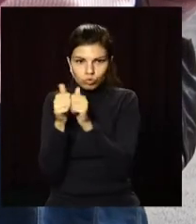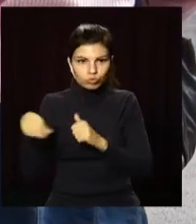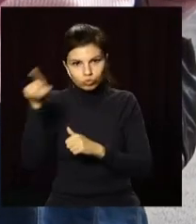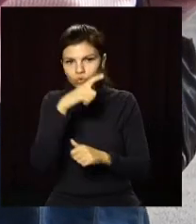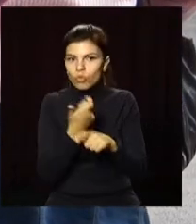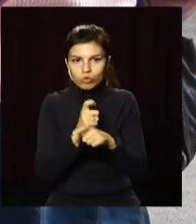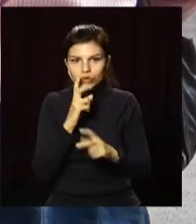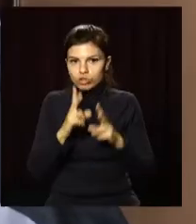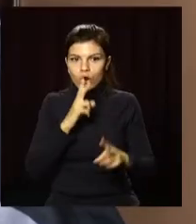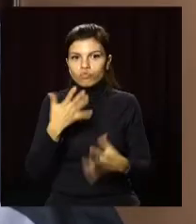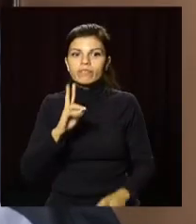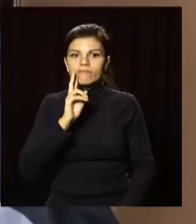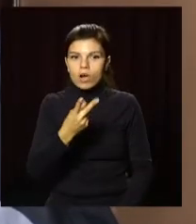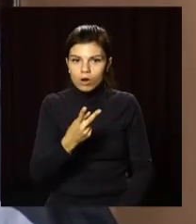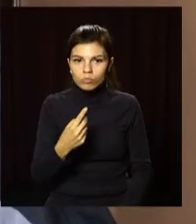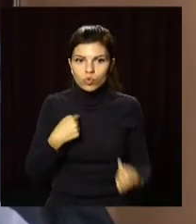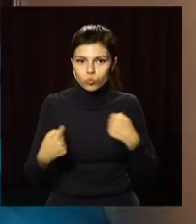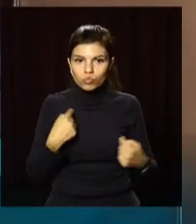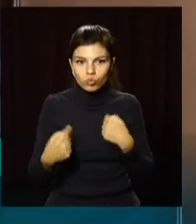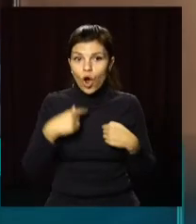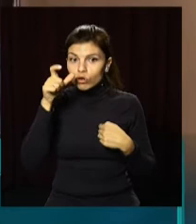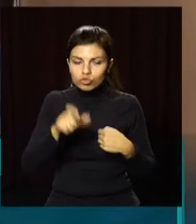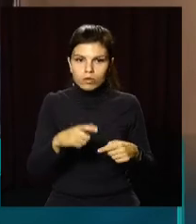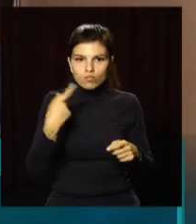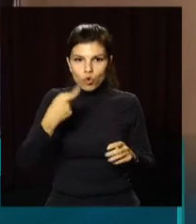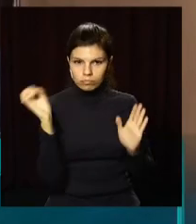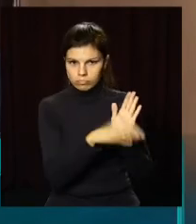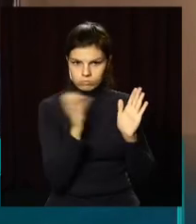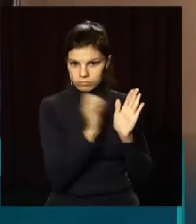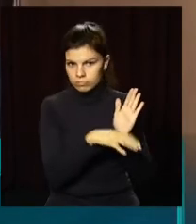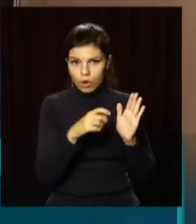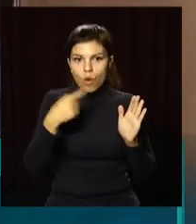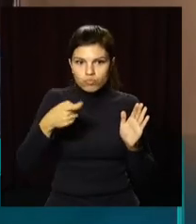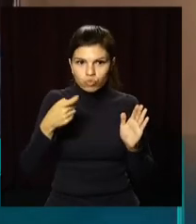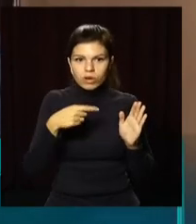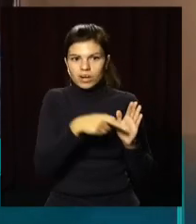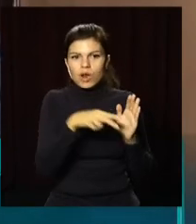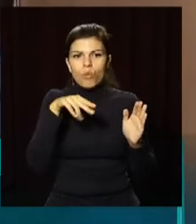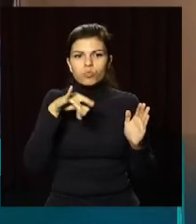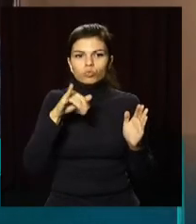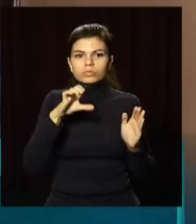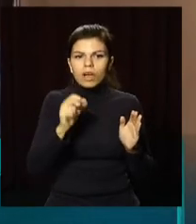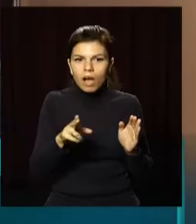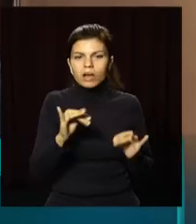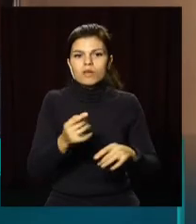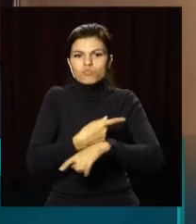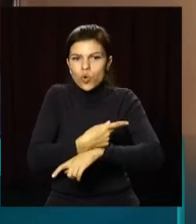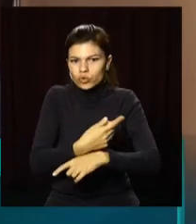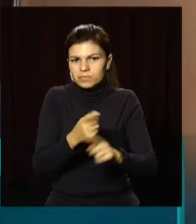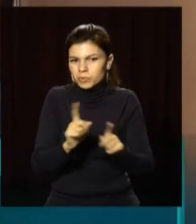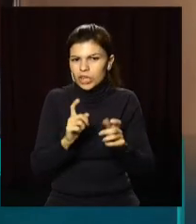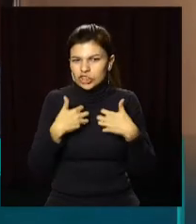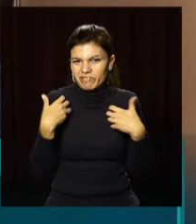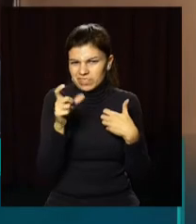потерпає вже понад 2 роки. Мужчина постійно складує мусор. В мусорі живуть прусаки, можливо, і миші. Я